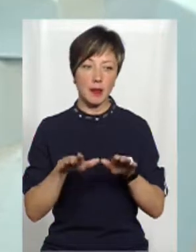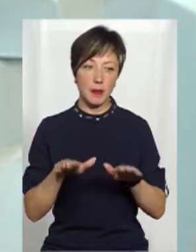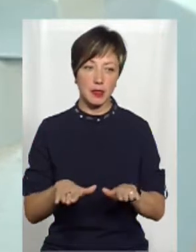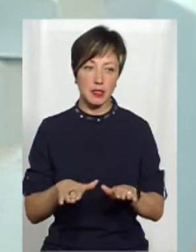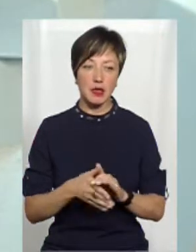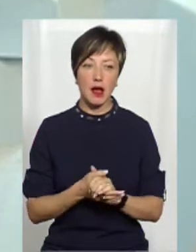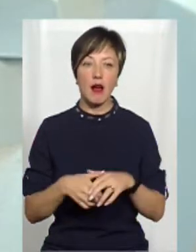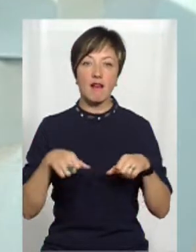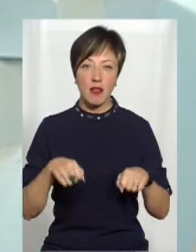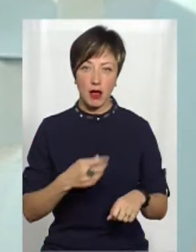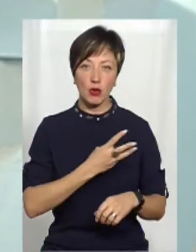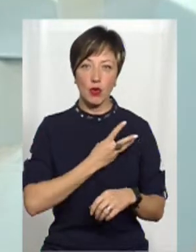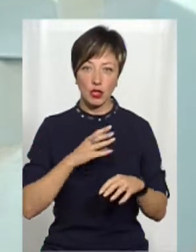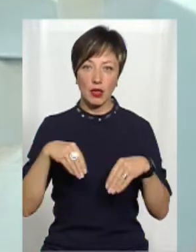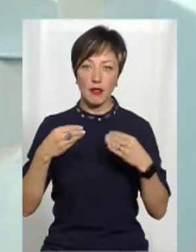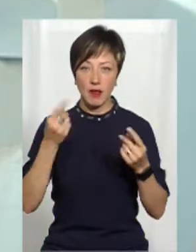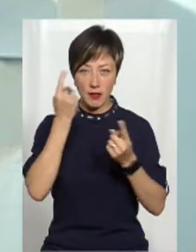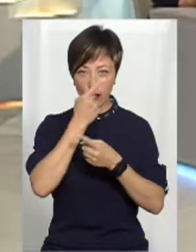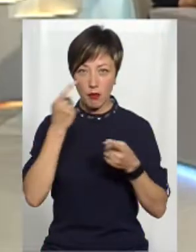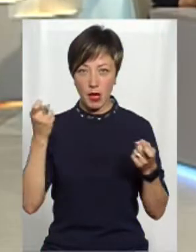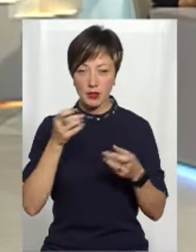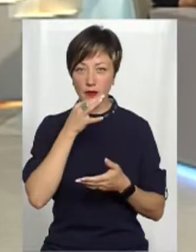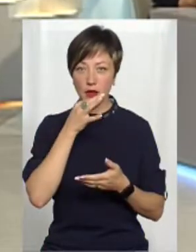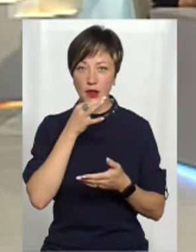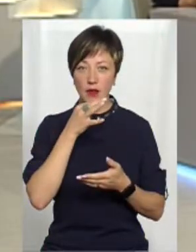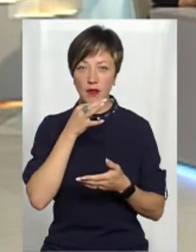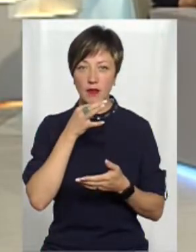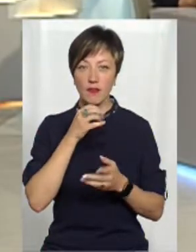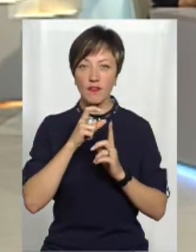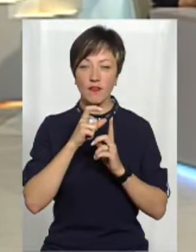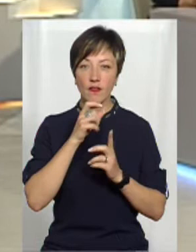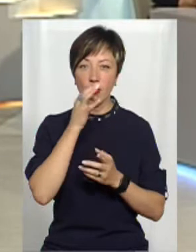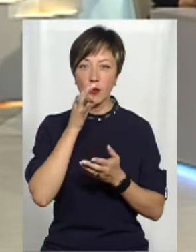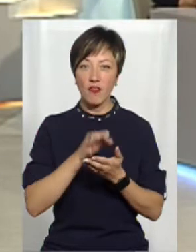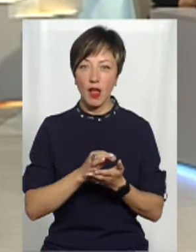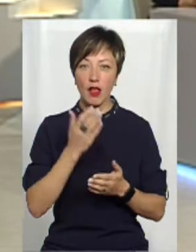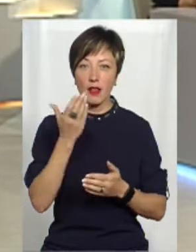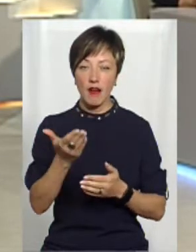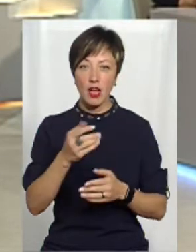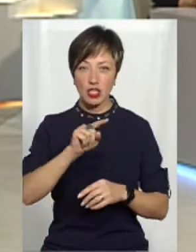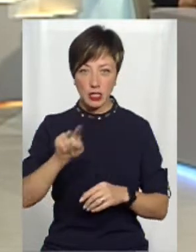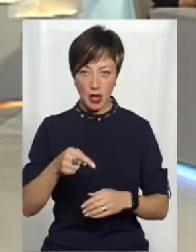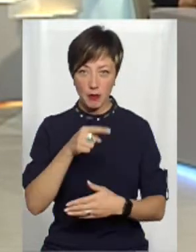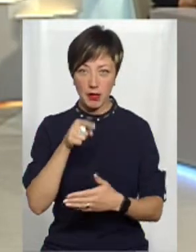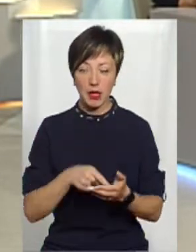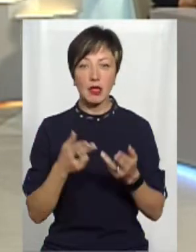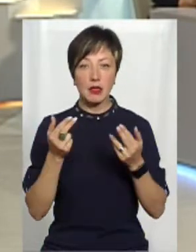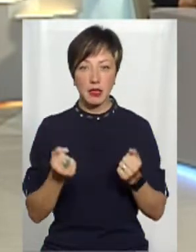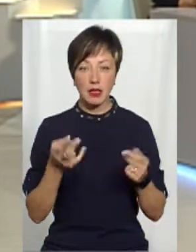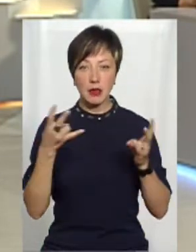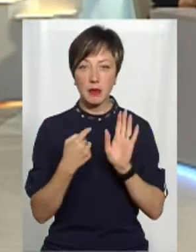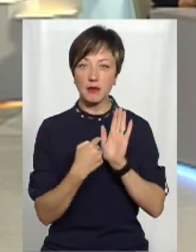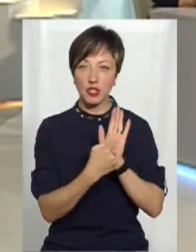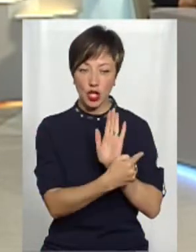Влада охоче надавала інформацію, відповідала на ваші запити? Так, я мушу відзначити, що